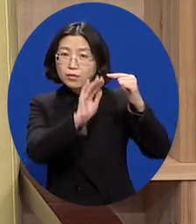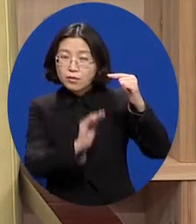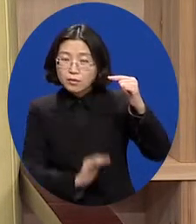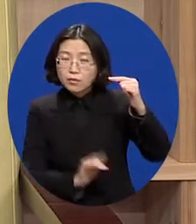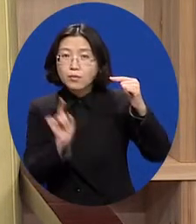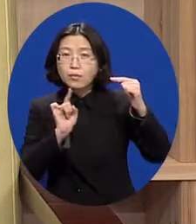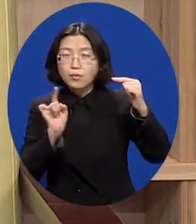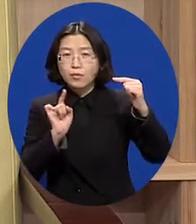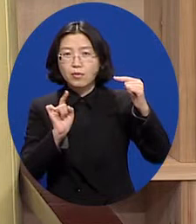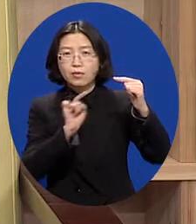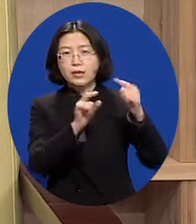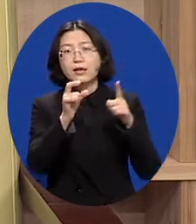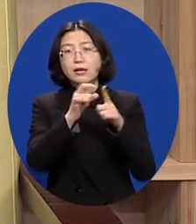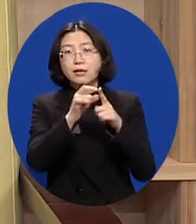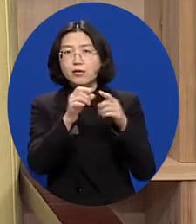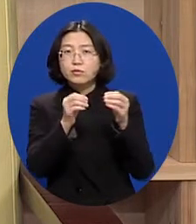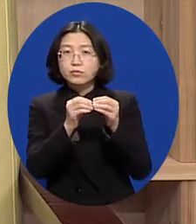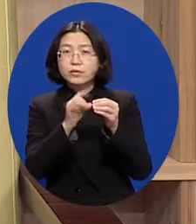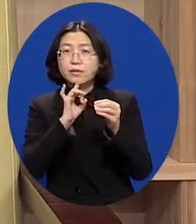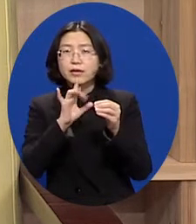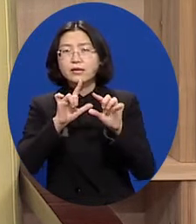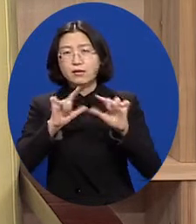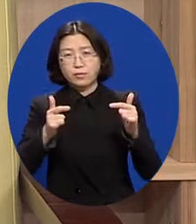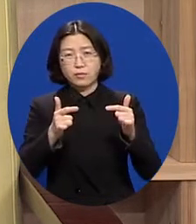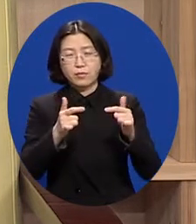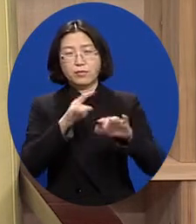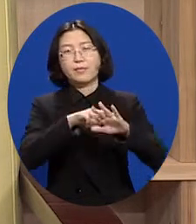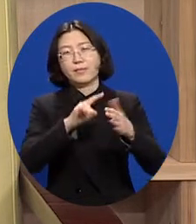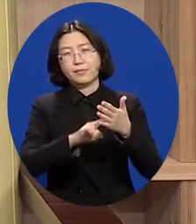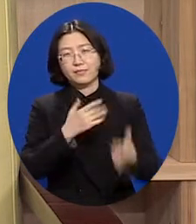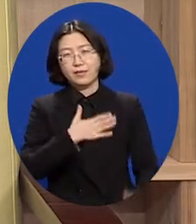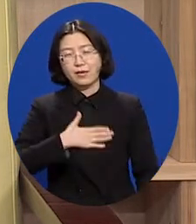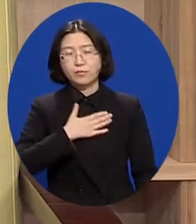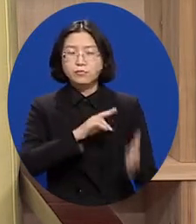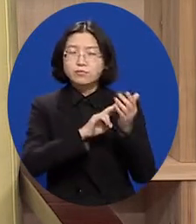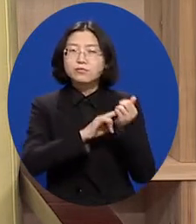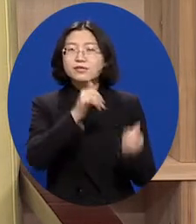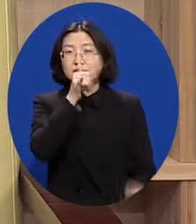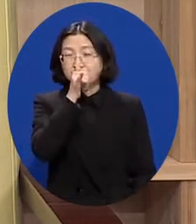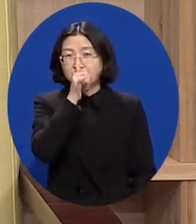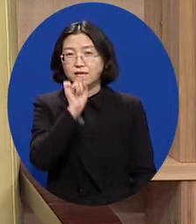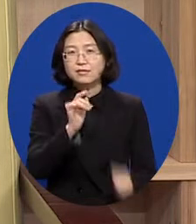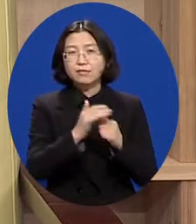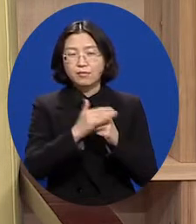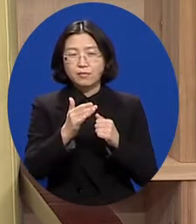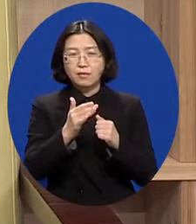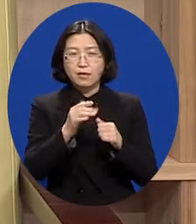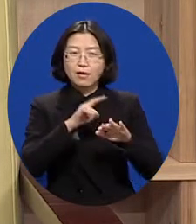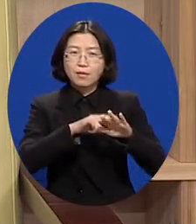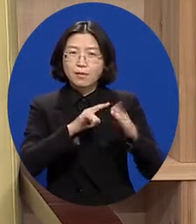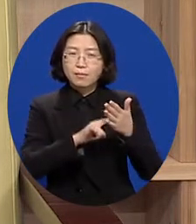마음을 전달하는 감정이 숨어 있기 때문입니다. 이것을 제대로 듣지 못하면 효과적인 의사소통을 할수 없게